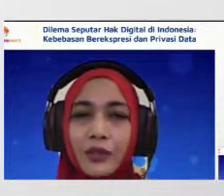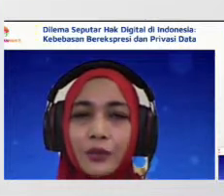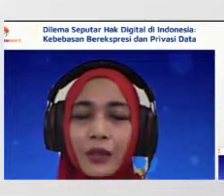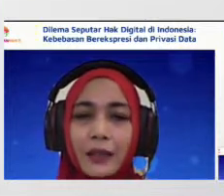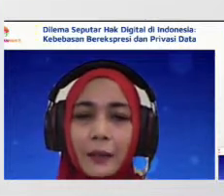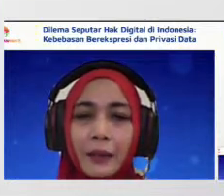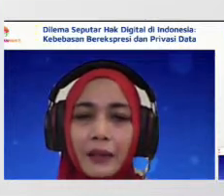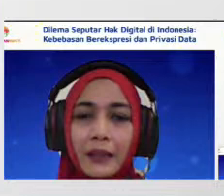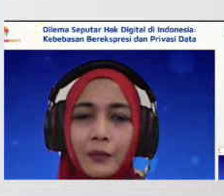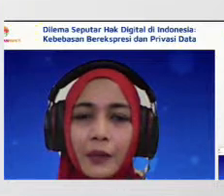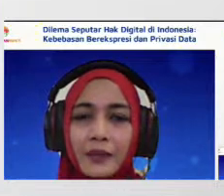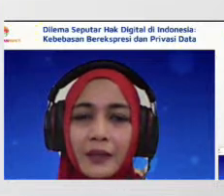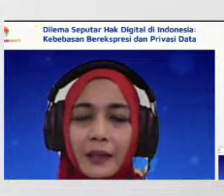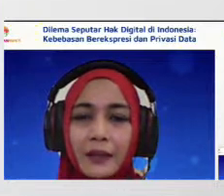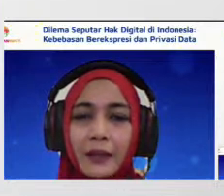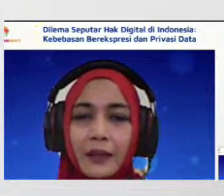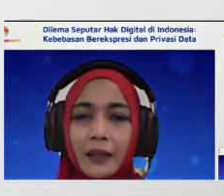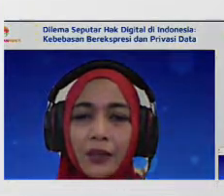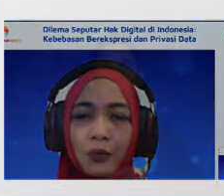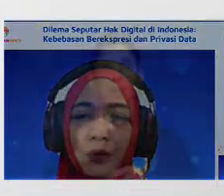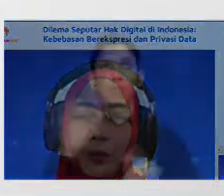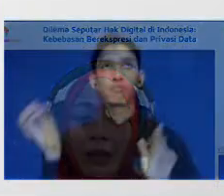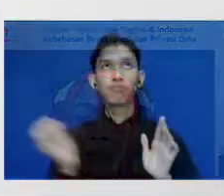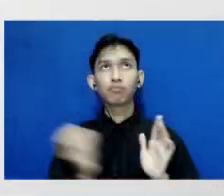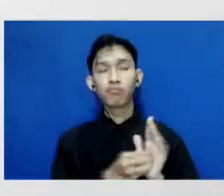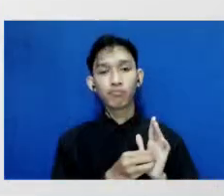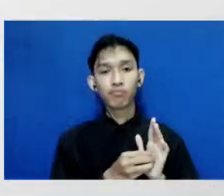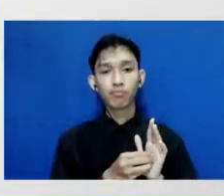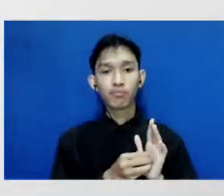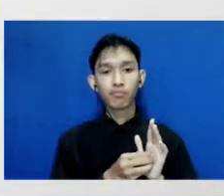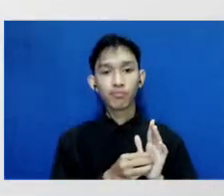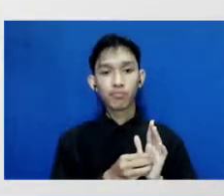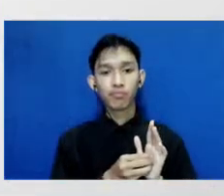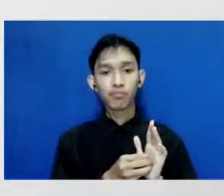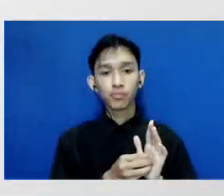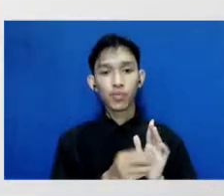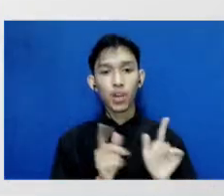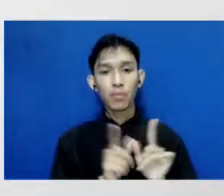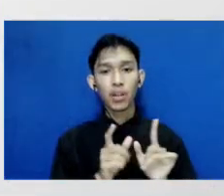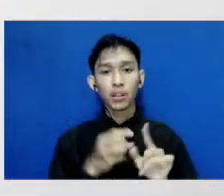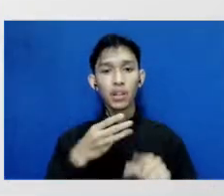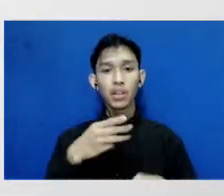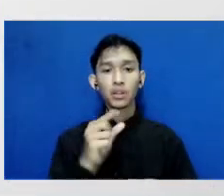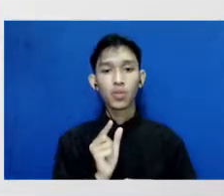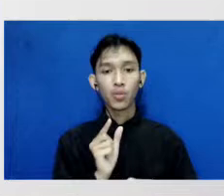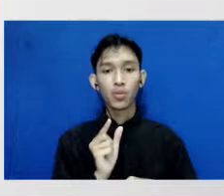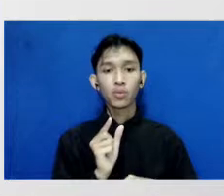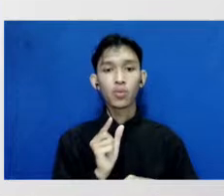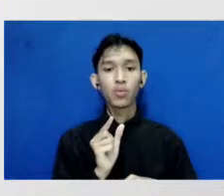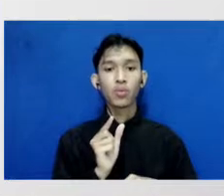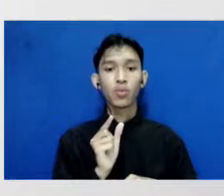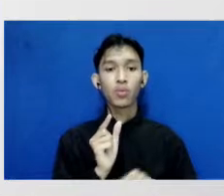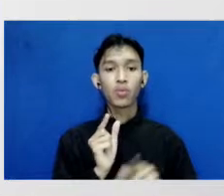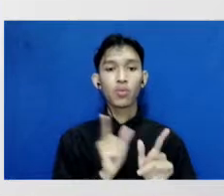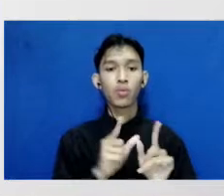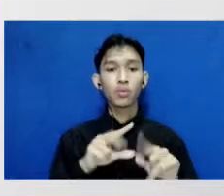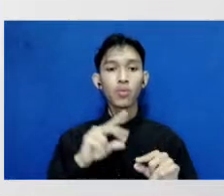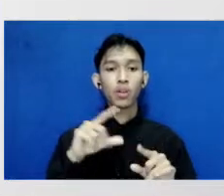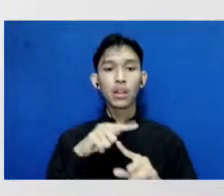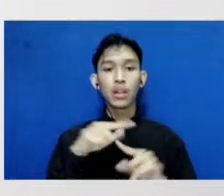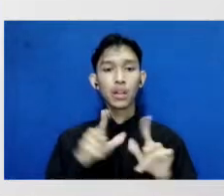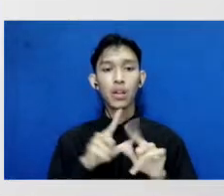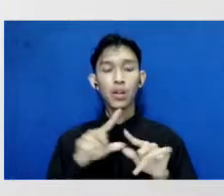diposting juga rekamannya di website euforwartawan.id dan website AJI. Jadi bisa disimak kembali ya nanti kalau